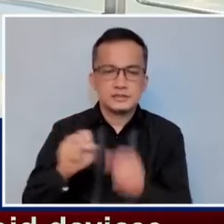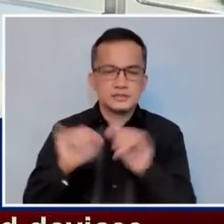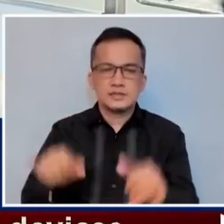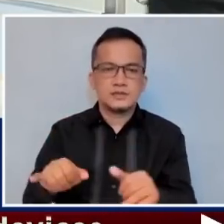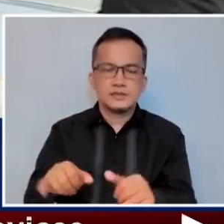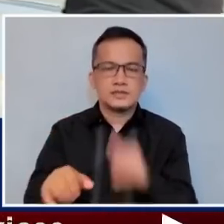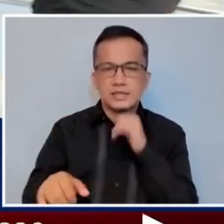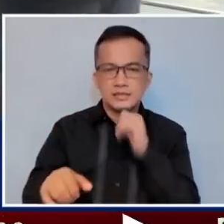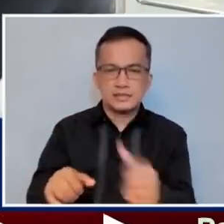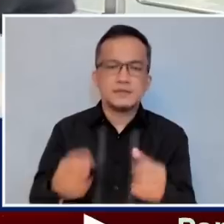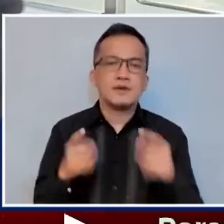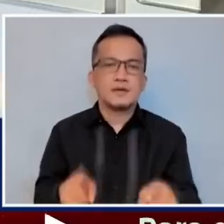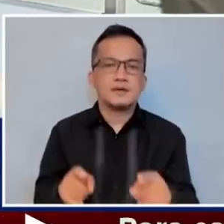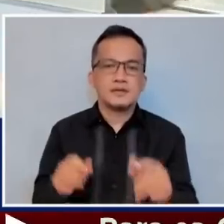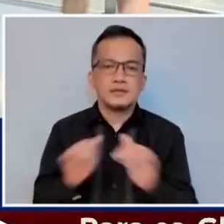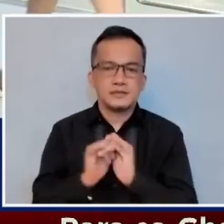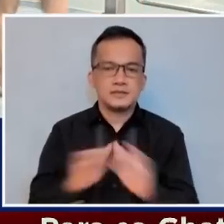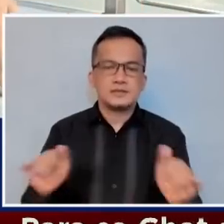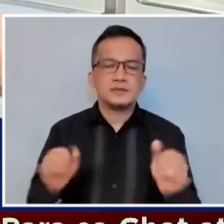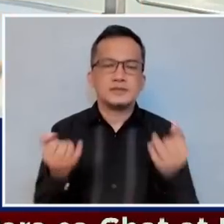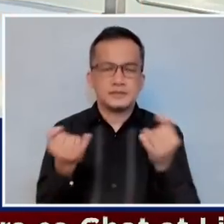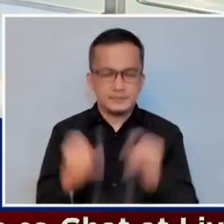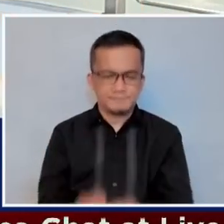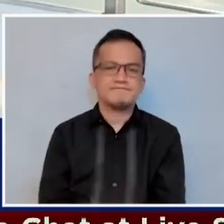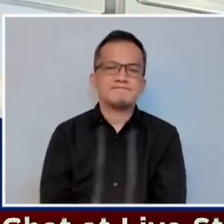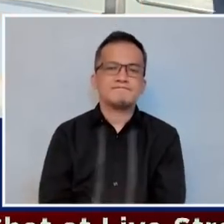maulit ang ganitong insidente.